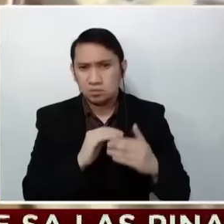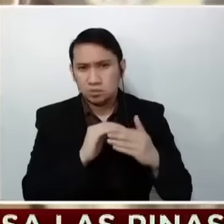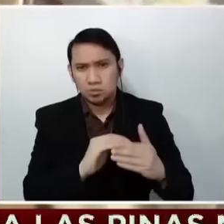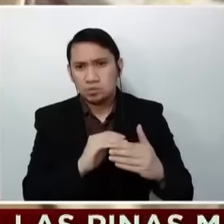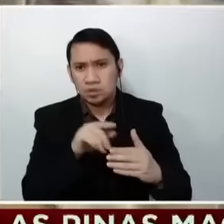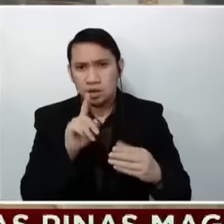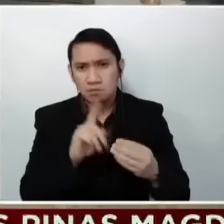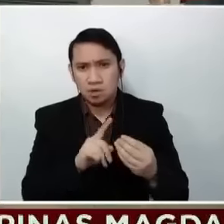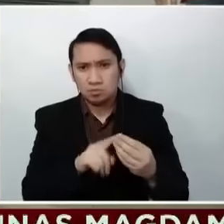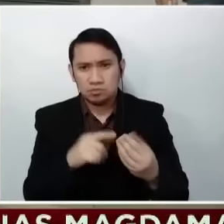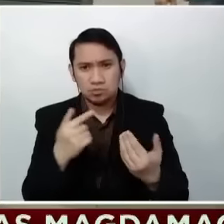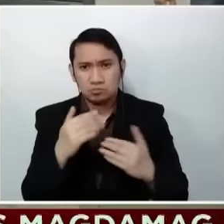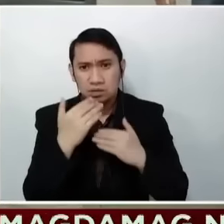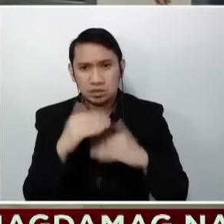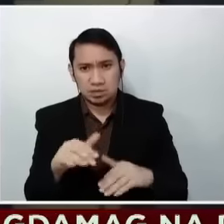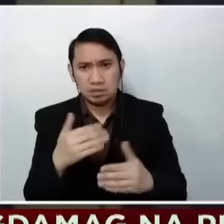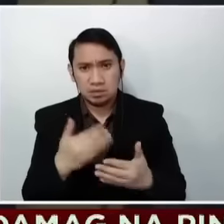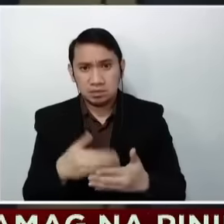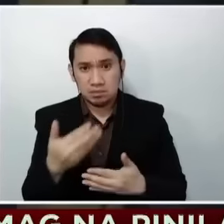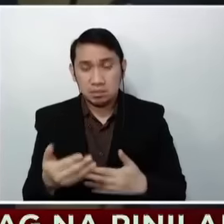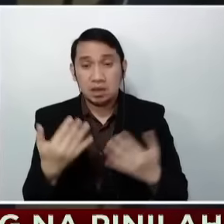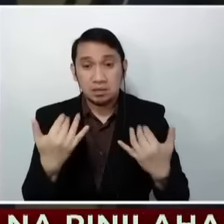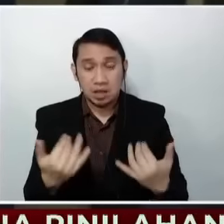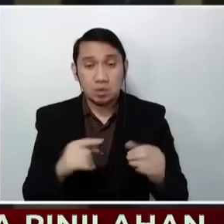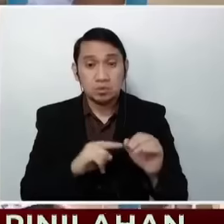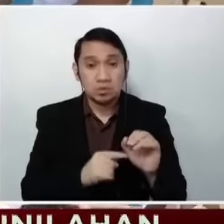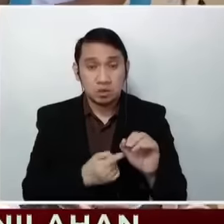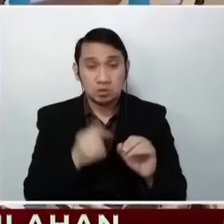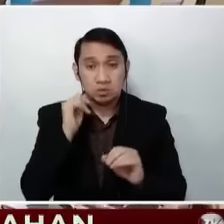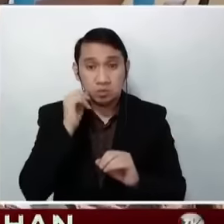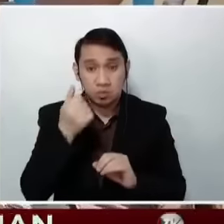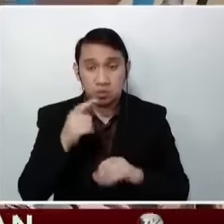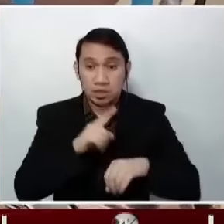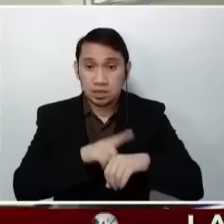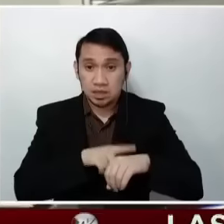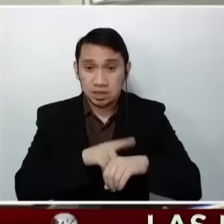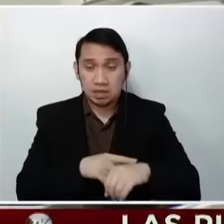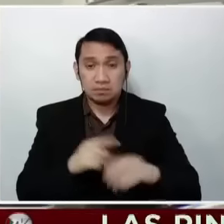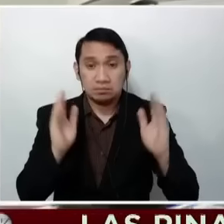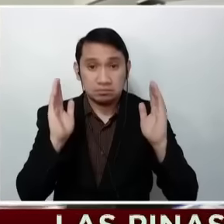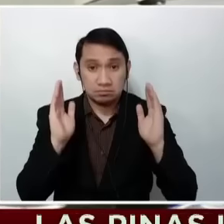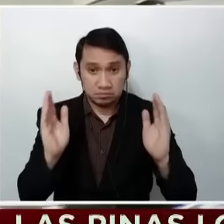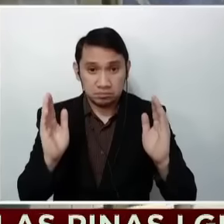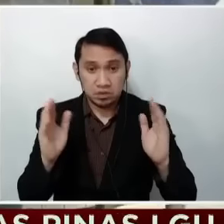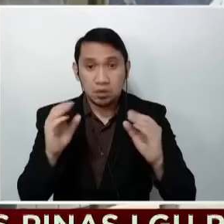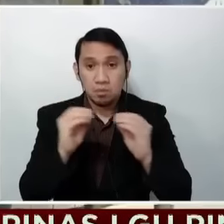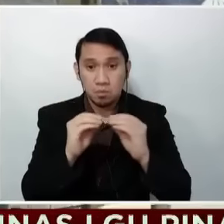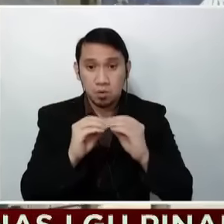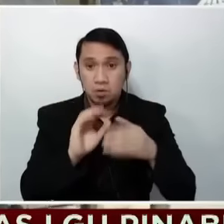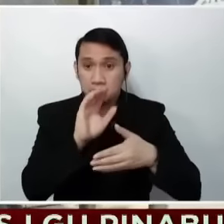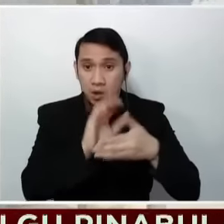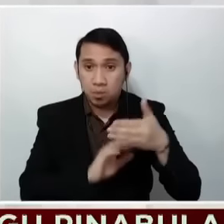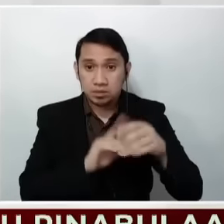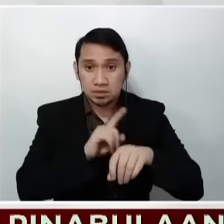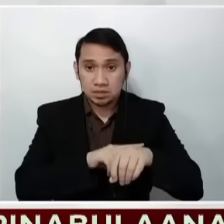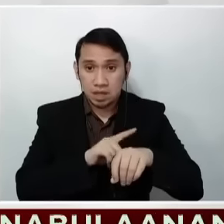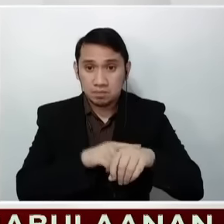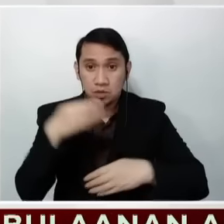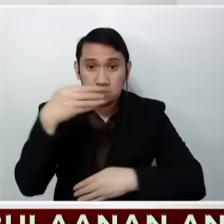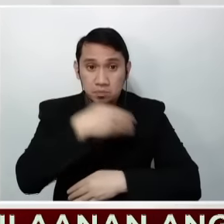QC. Samantala, simula bukas, iiksi ang oras ng mga bangko sa mga lugar na sasailalim sa ECQ.